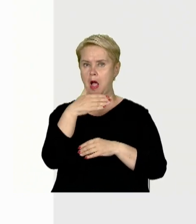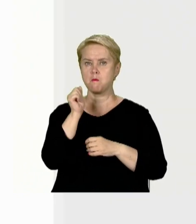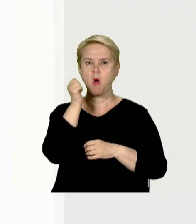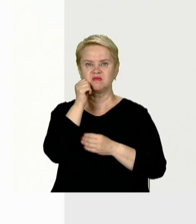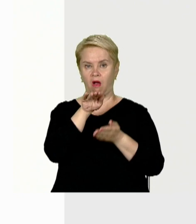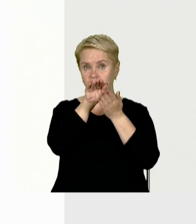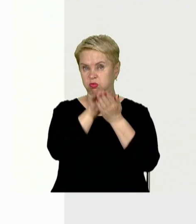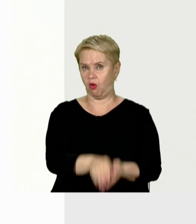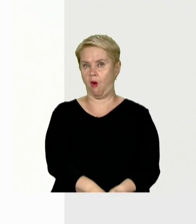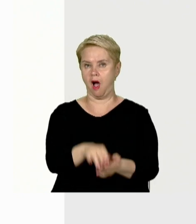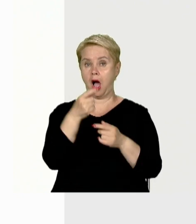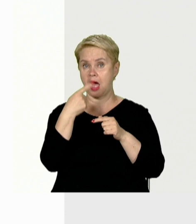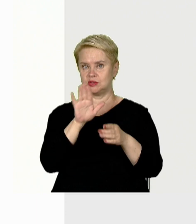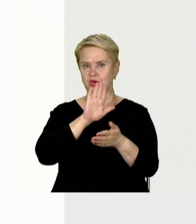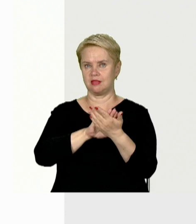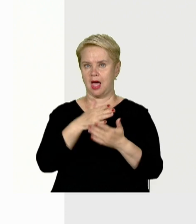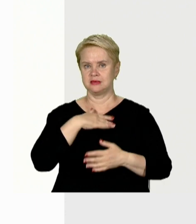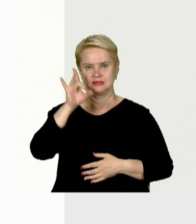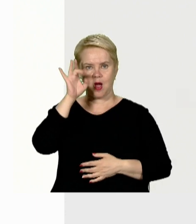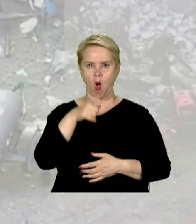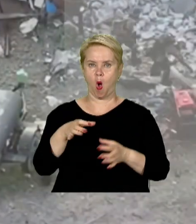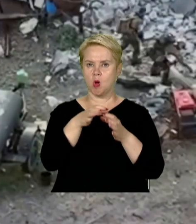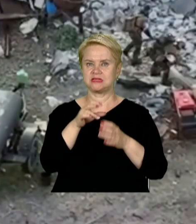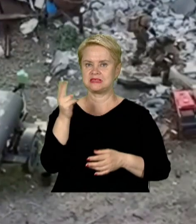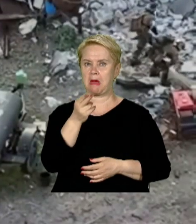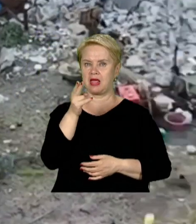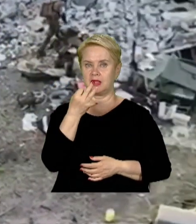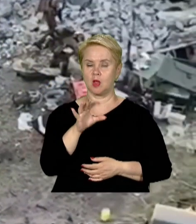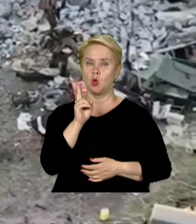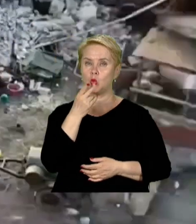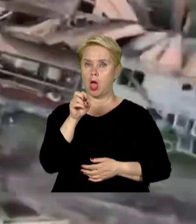що тоне. З іншої – наш знаменитий острів Зміїний.